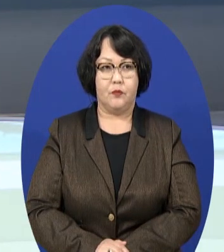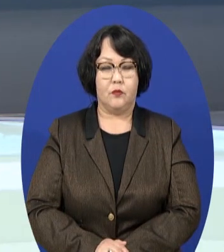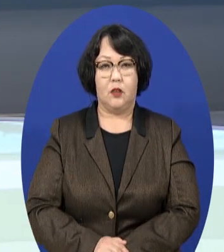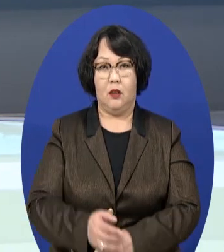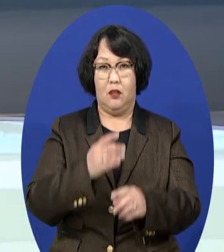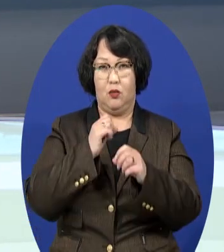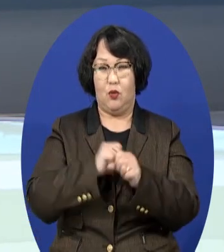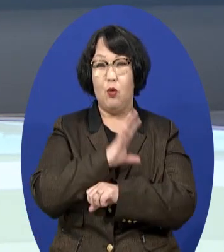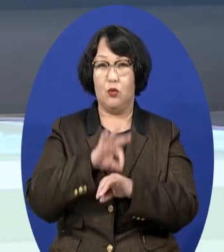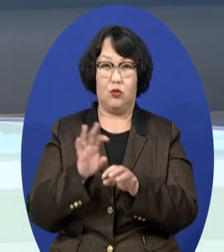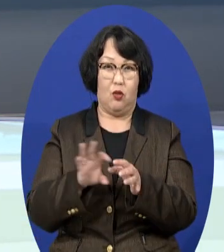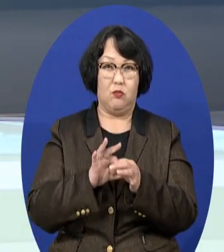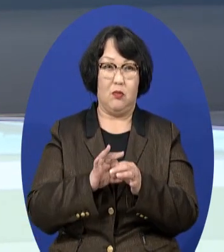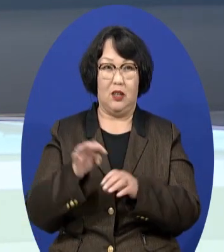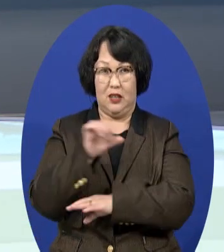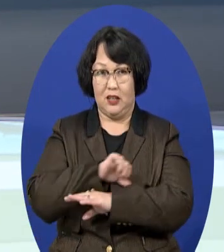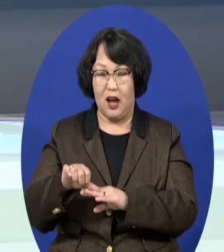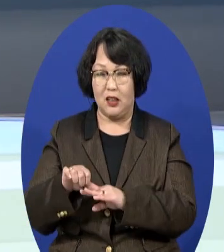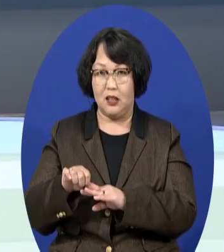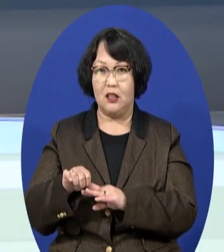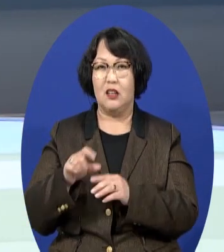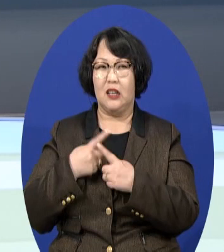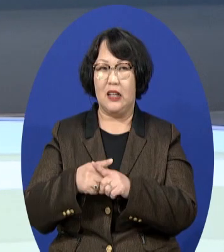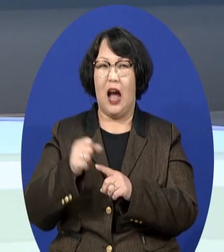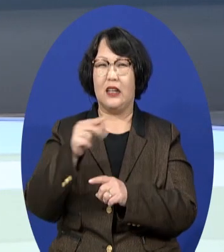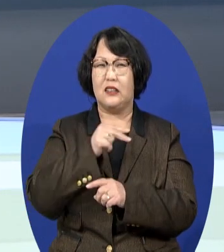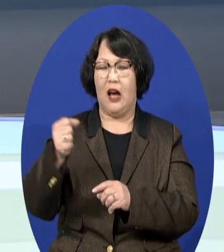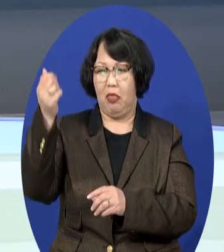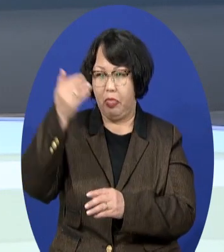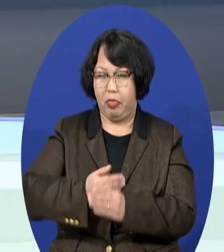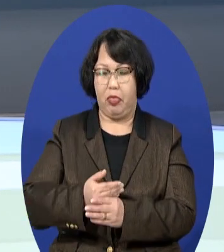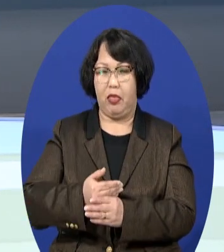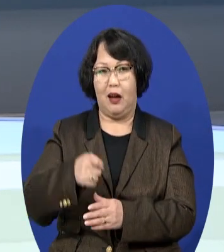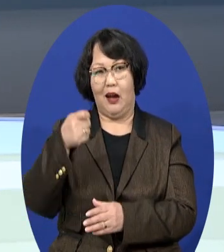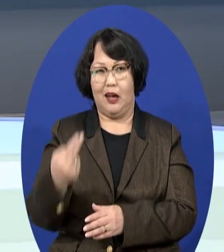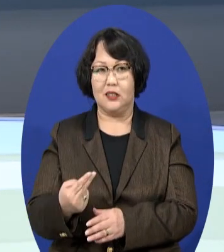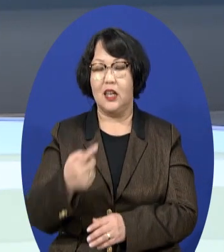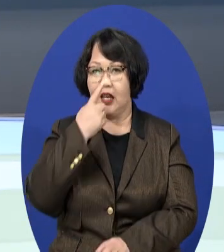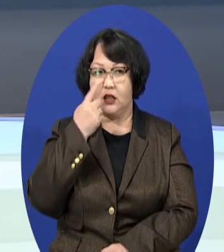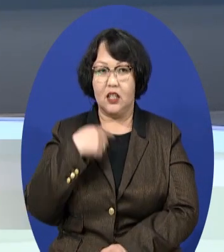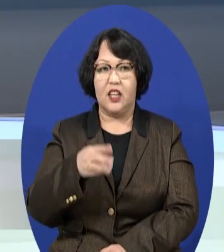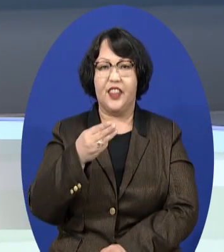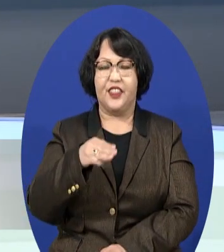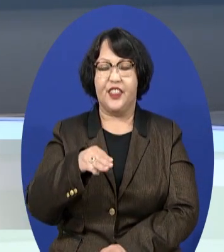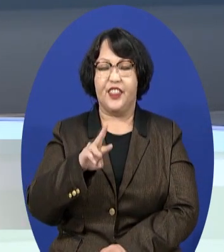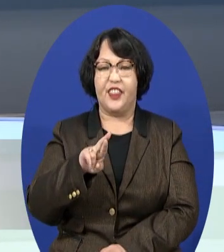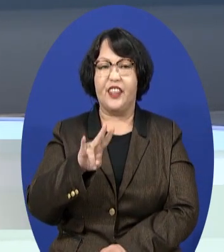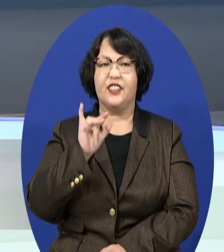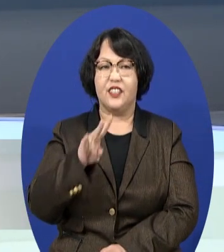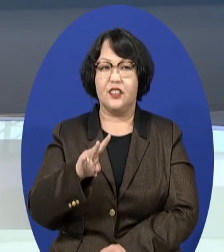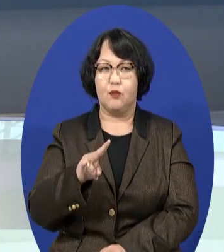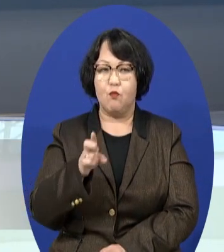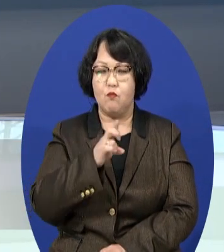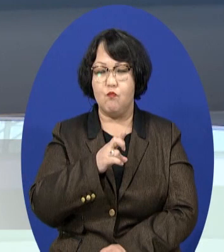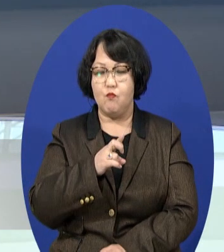Хорой зэрийн дэглэмтэй холбоотой хил гайл дээр ачаа саатах асуудал гарсаар байгаа. Тухайлбал өмнө төршийн Тянжин боомтод саатаад байсан манай улсын импортын бараа